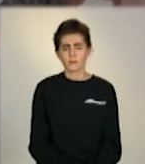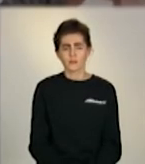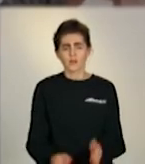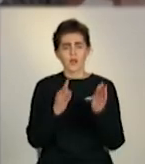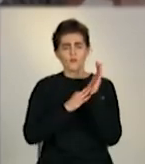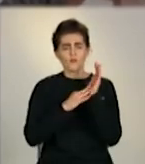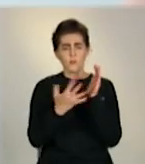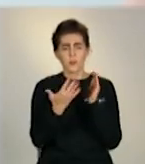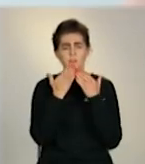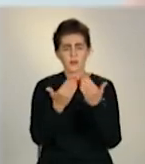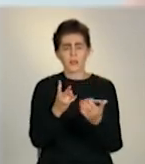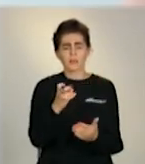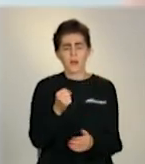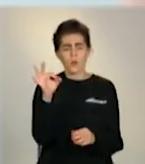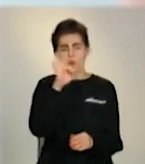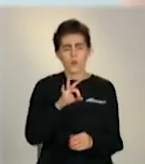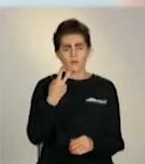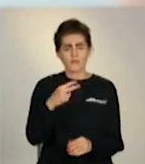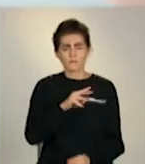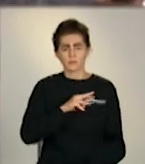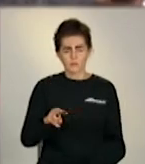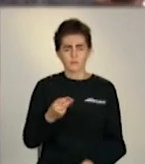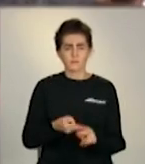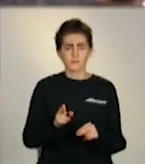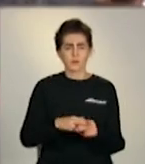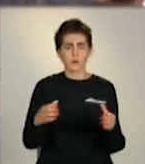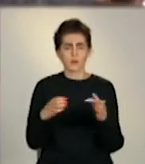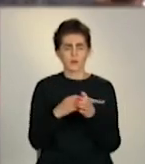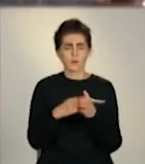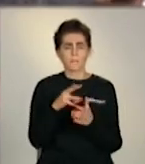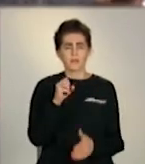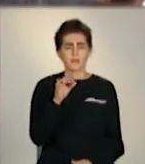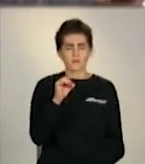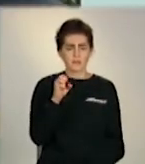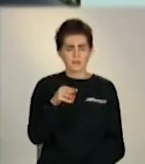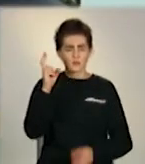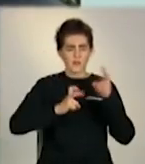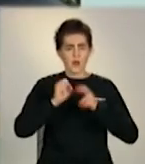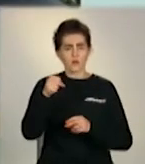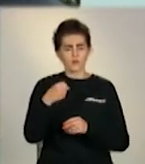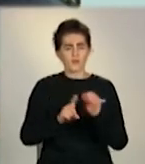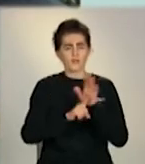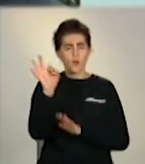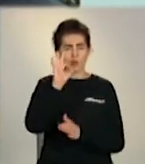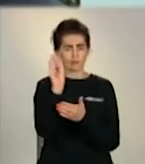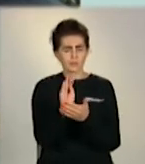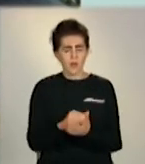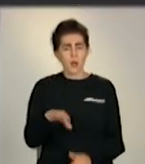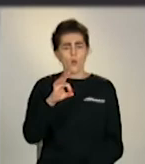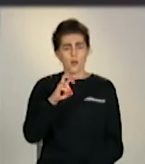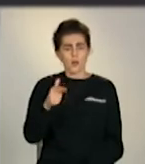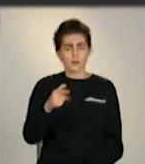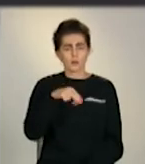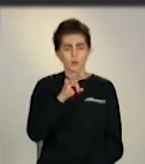85 питань за 20 хвилин. На комбінаті «Азовсталь» групи «Метінвест» тестування робітників розпочали з теорії. Олег Дронов